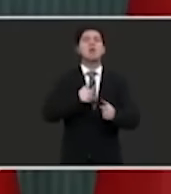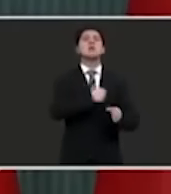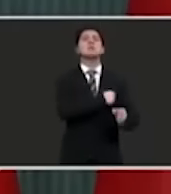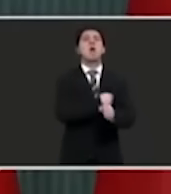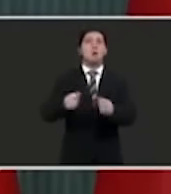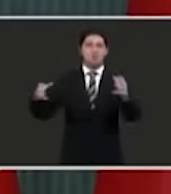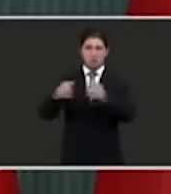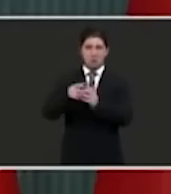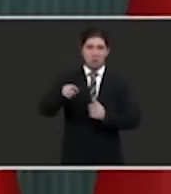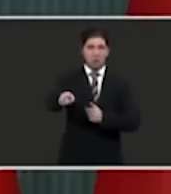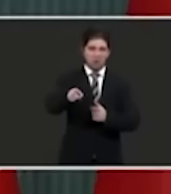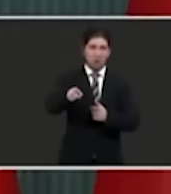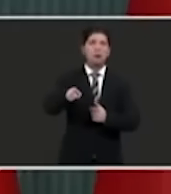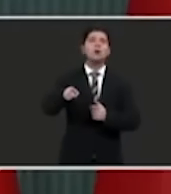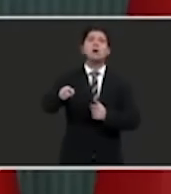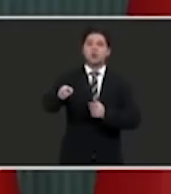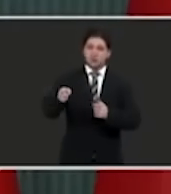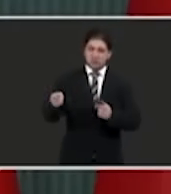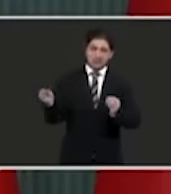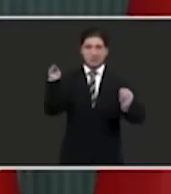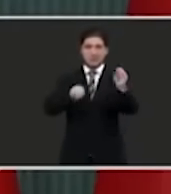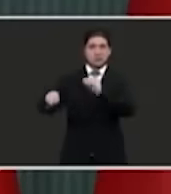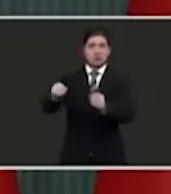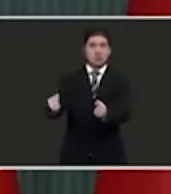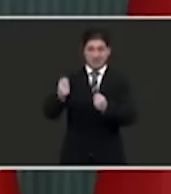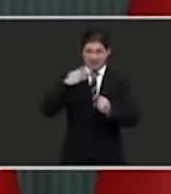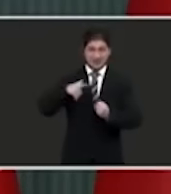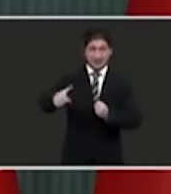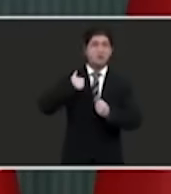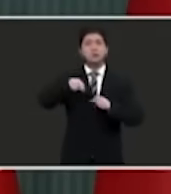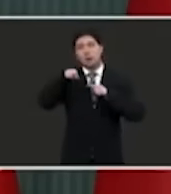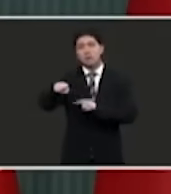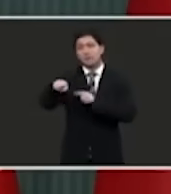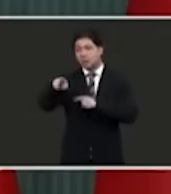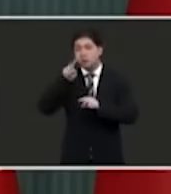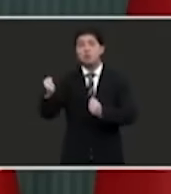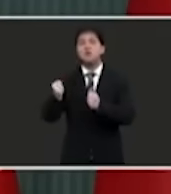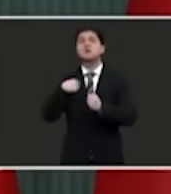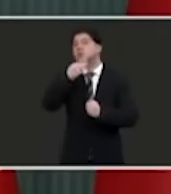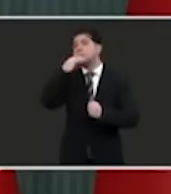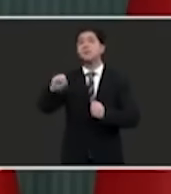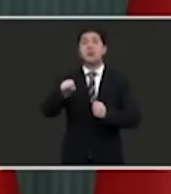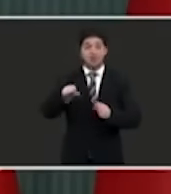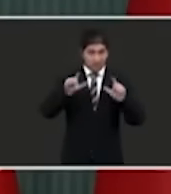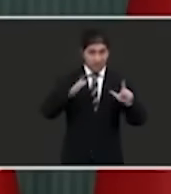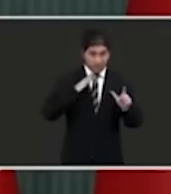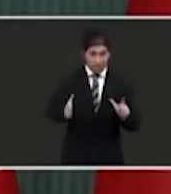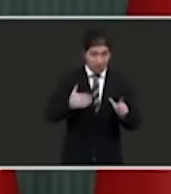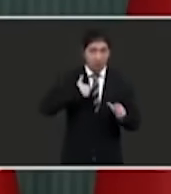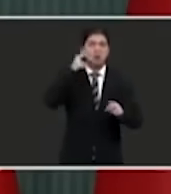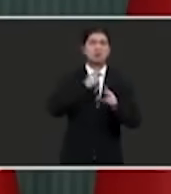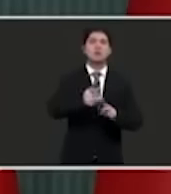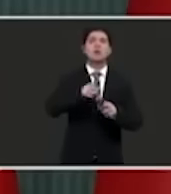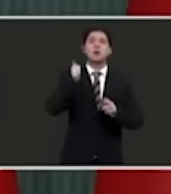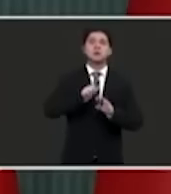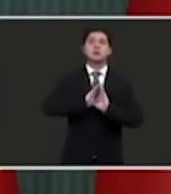örgütünü palazlandırma girişimlerini yakından takip ediyoruz. Gerektiğinde yeni operasyonlarla